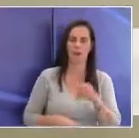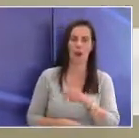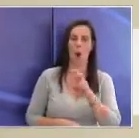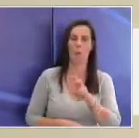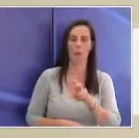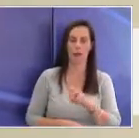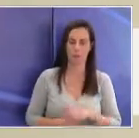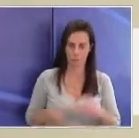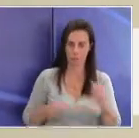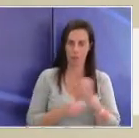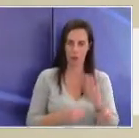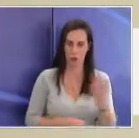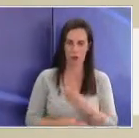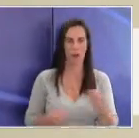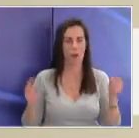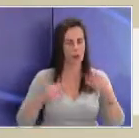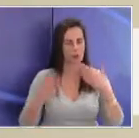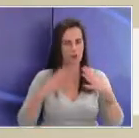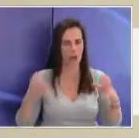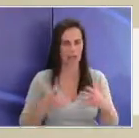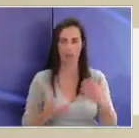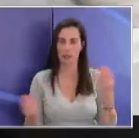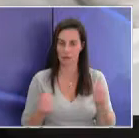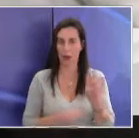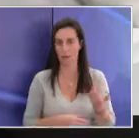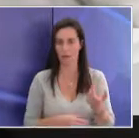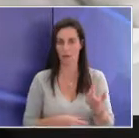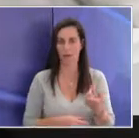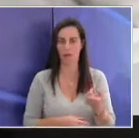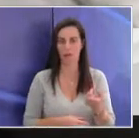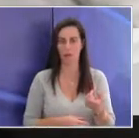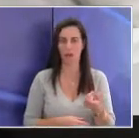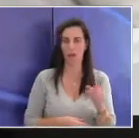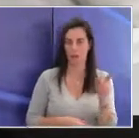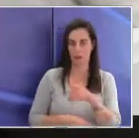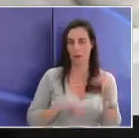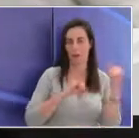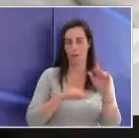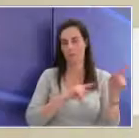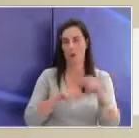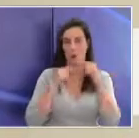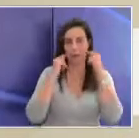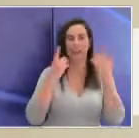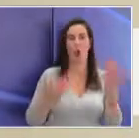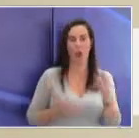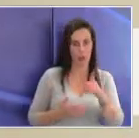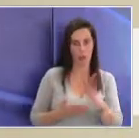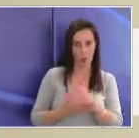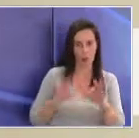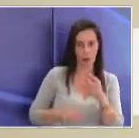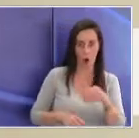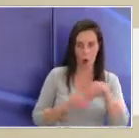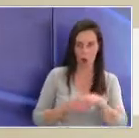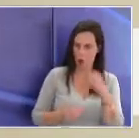עומר בר-לב, המחנה הציוני, באתם מישיבת עשייה, הדברים שיושב ראש המפלגה... באנו עם חיוך. עם חיוך, כן. אתם מוכנים